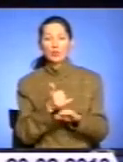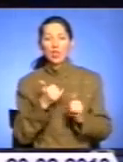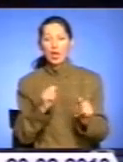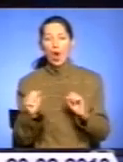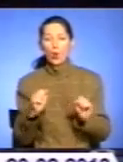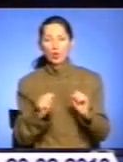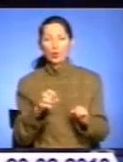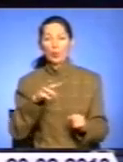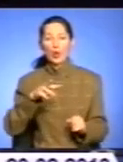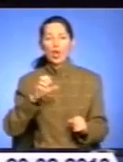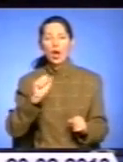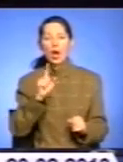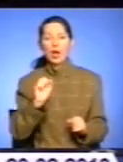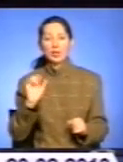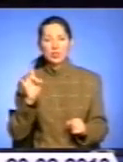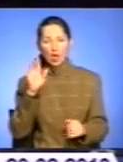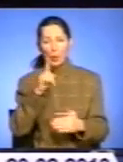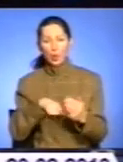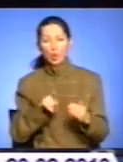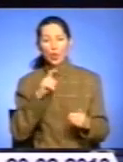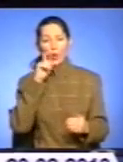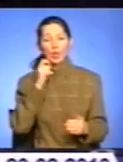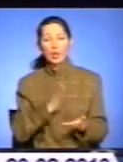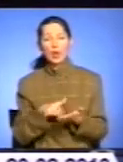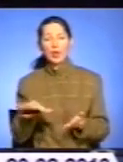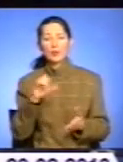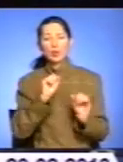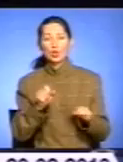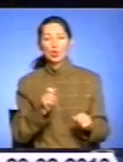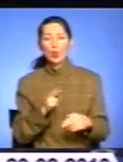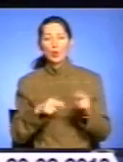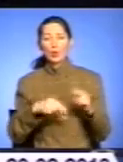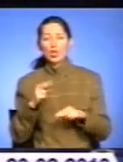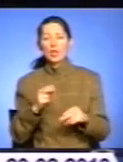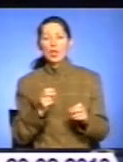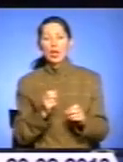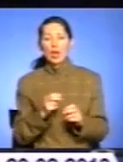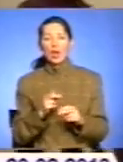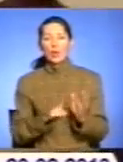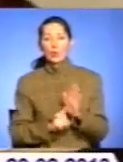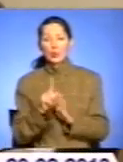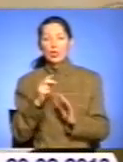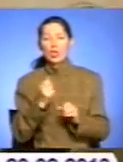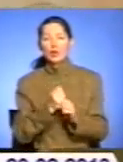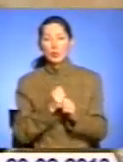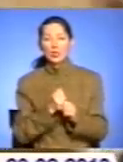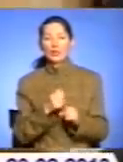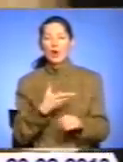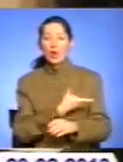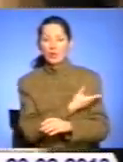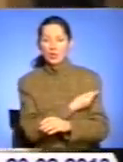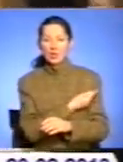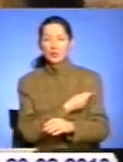що Україна має усі можливості для того, аби розпочати виробництво високоякісних вакцин. Повернути довіру людей